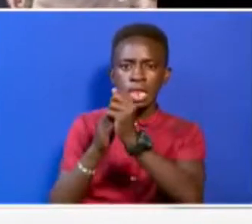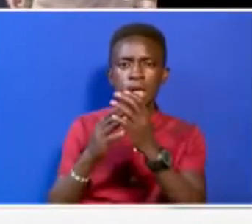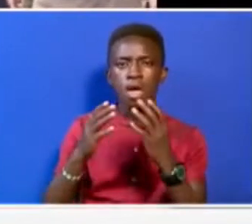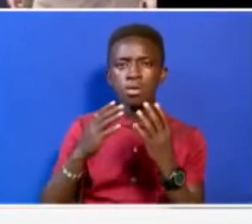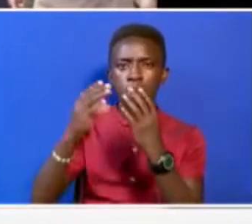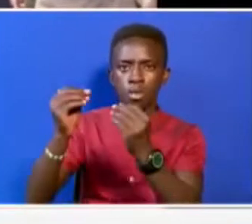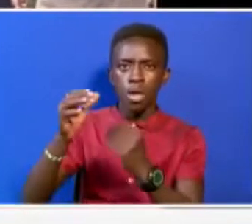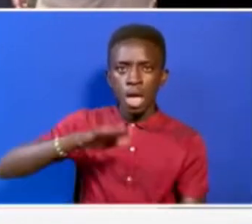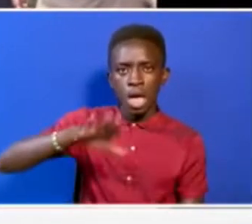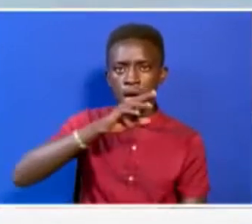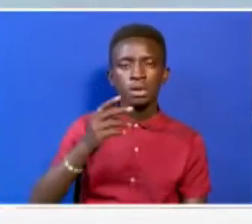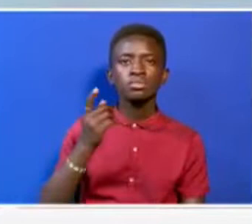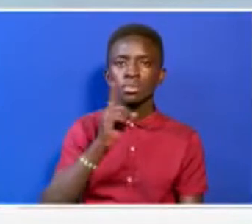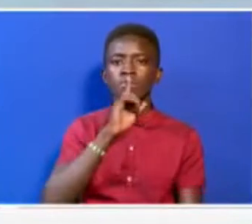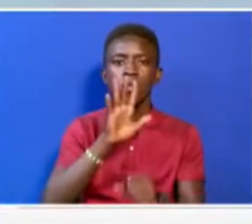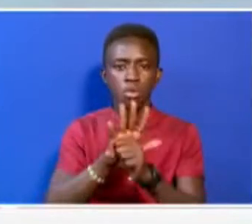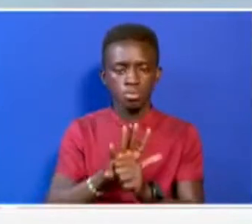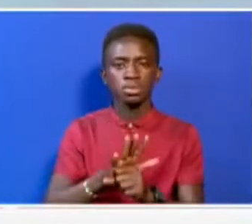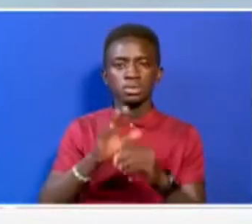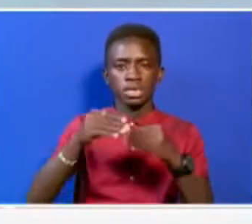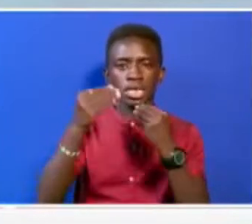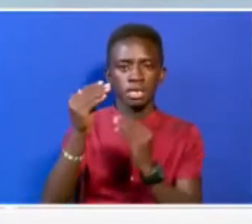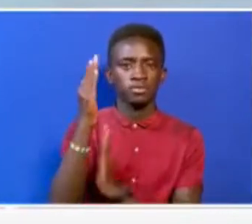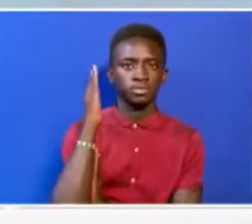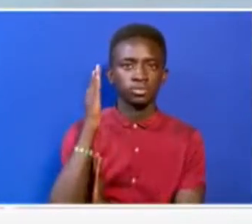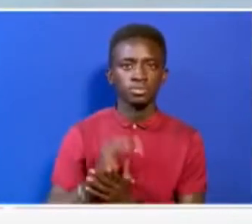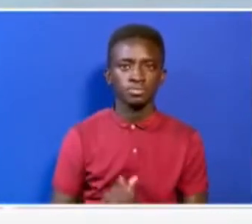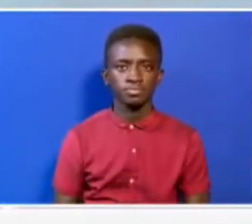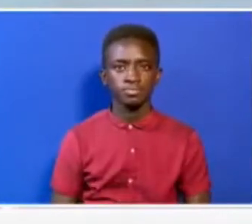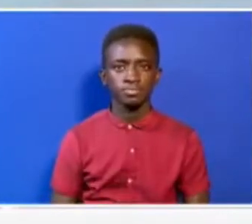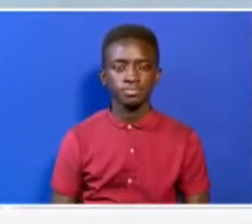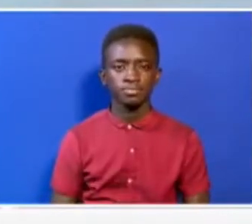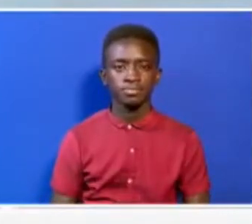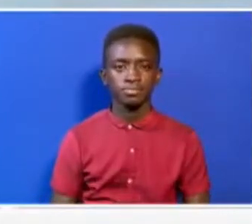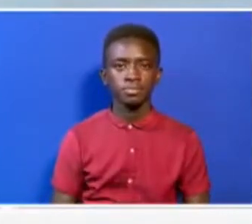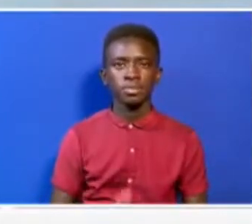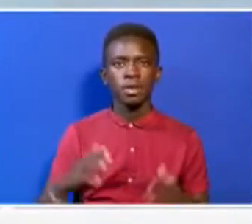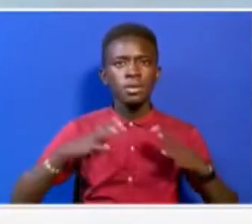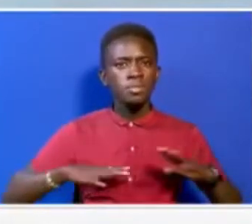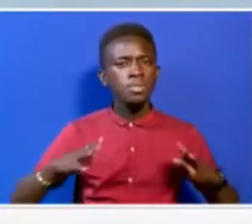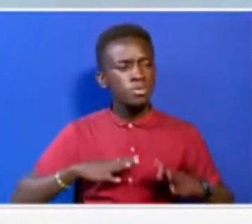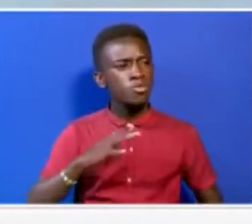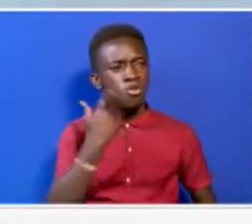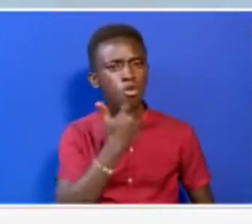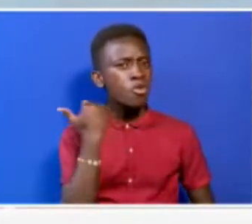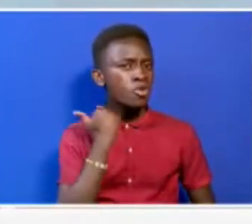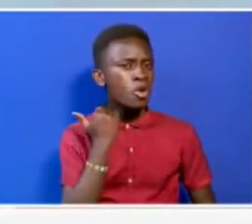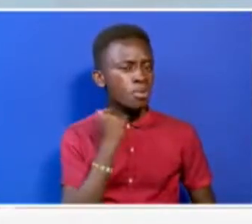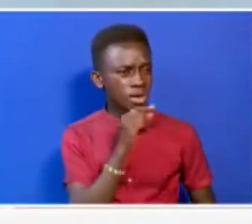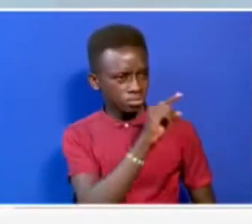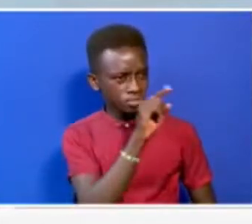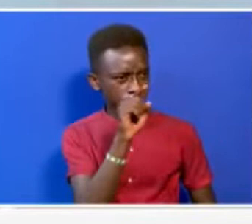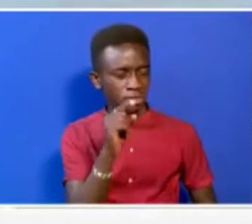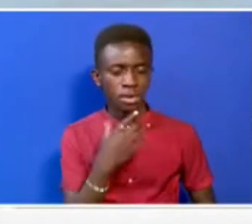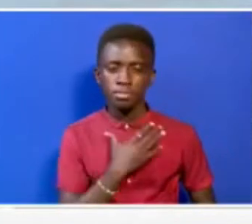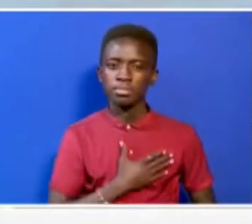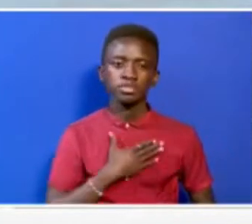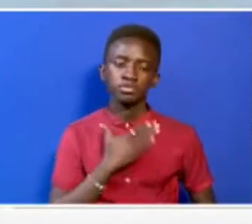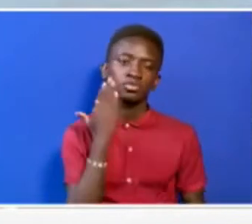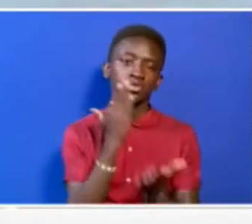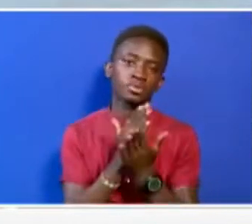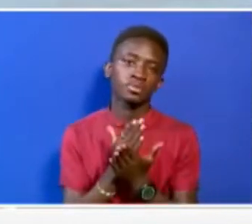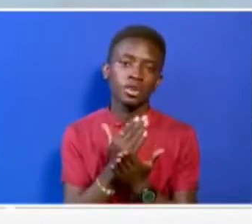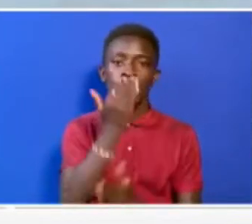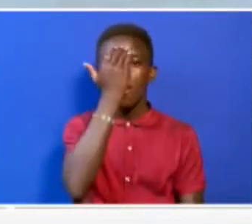Mwangi Kiunjuri wa TSP. Na wale watu wamesoea kusubua wengine, tutafute kazi ya kufanya. Manake sisi